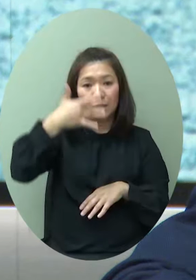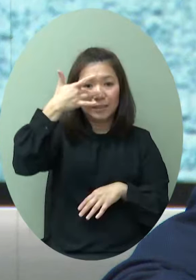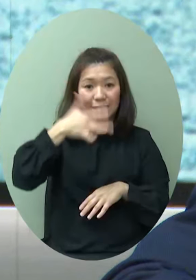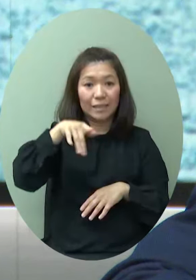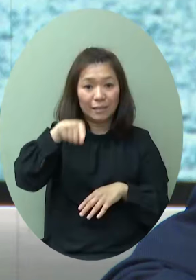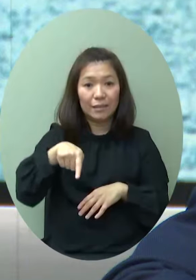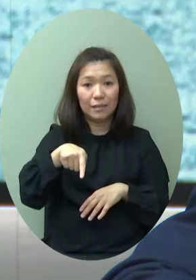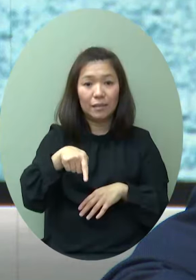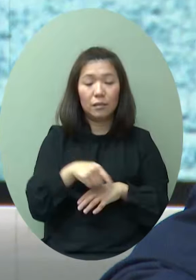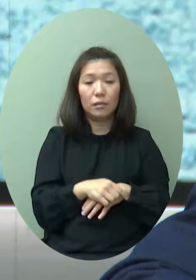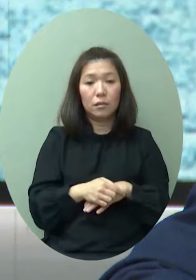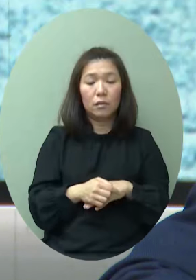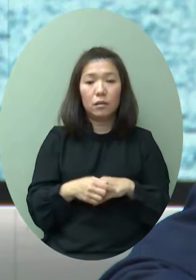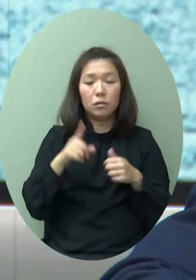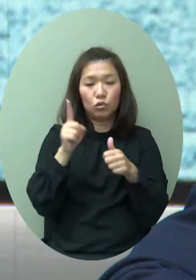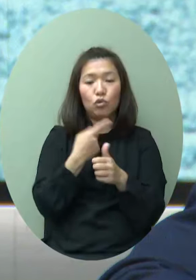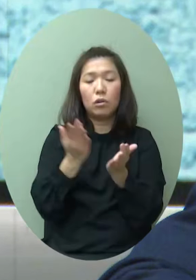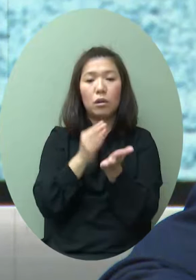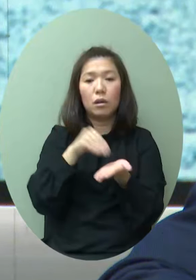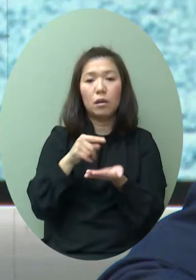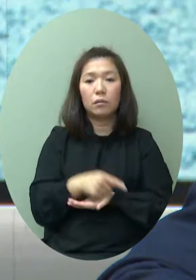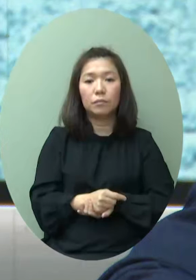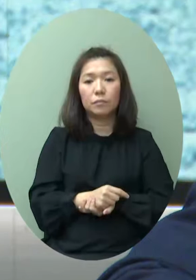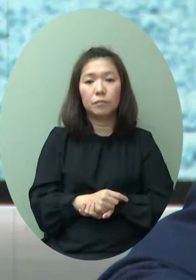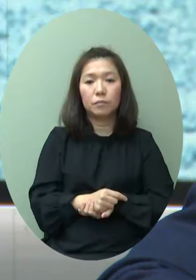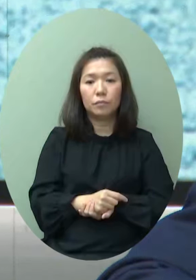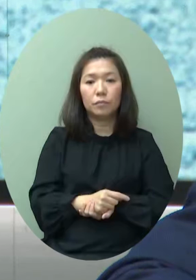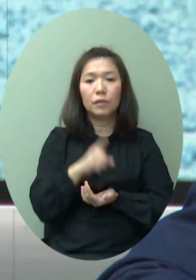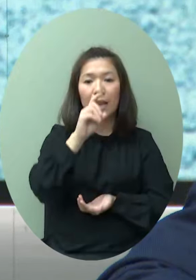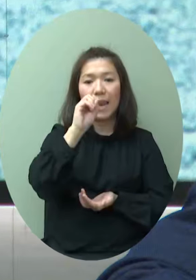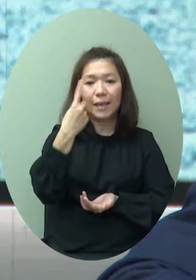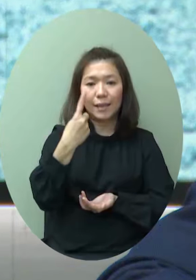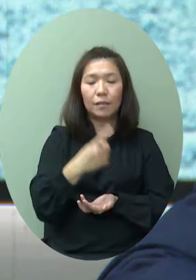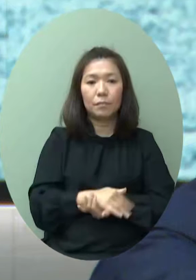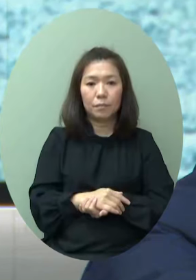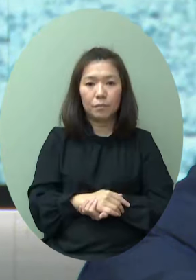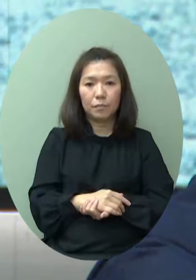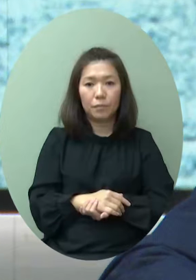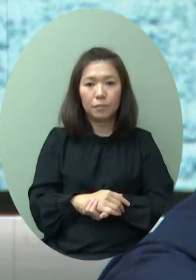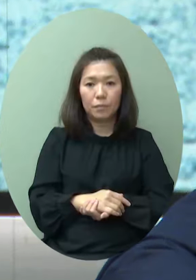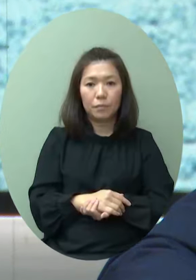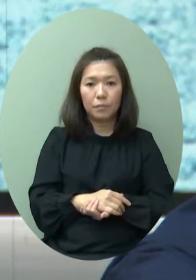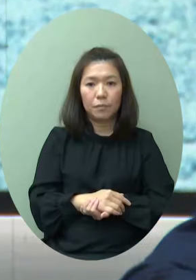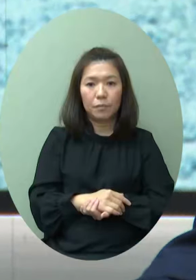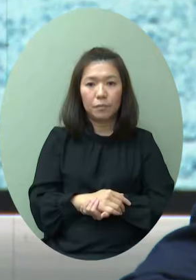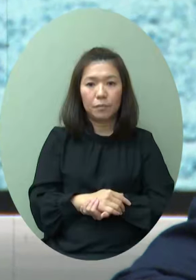嘅初步確診個案個台號係101。